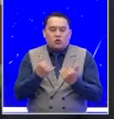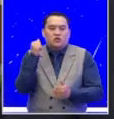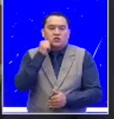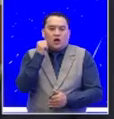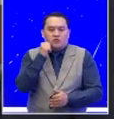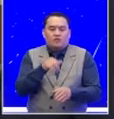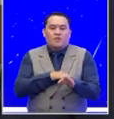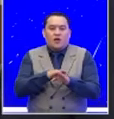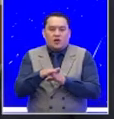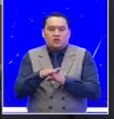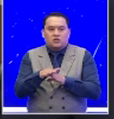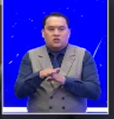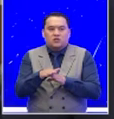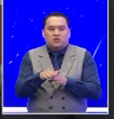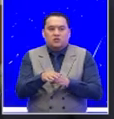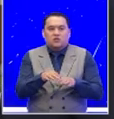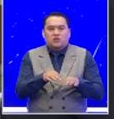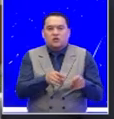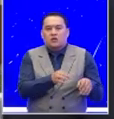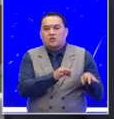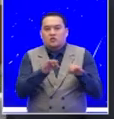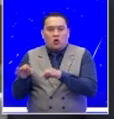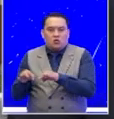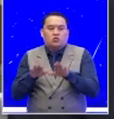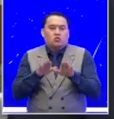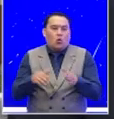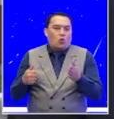будет осуществляться транспортировка их до мест